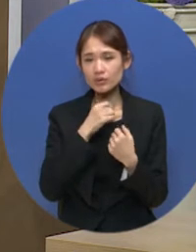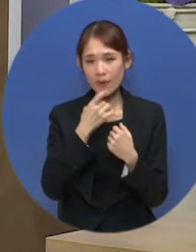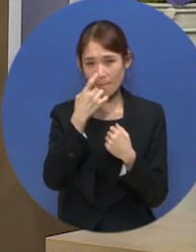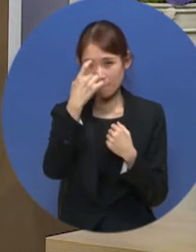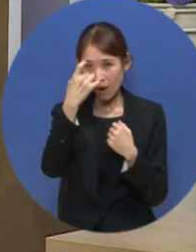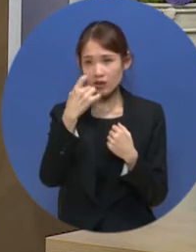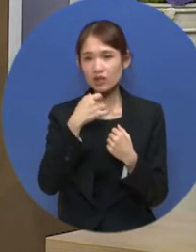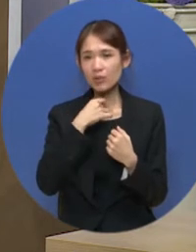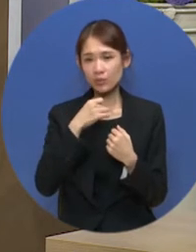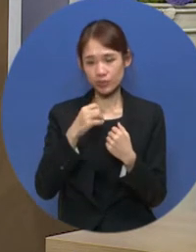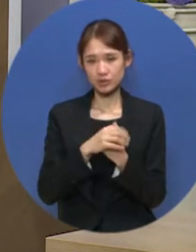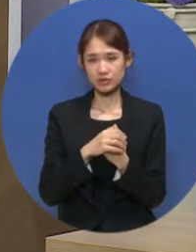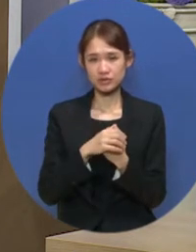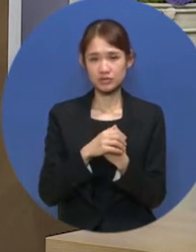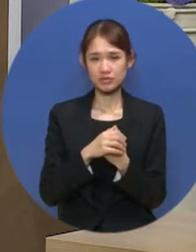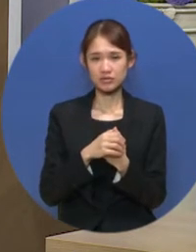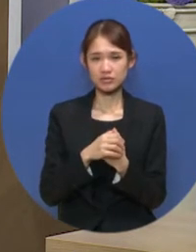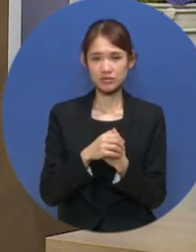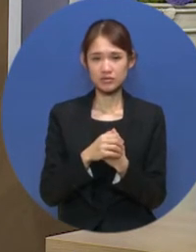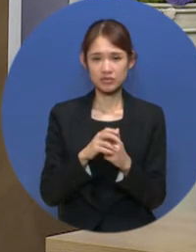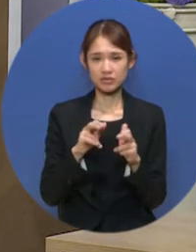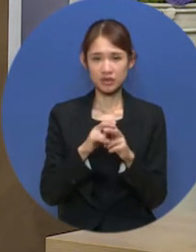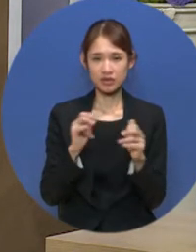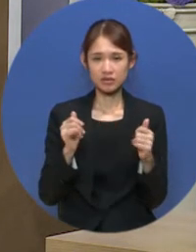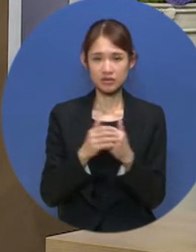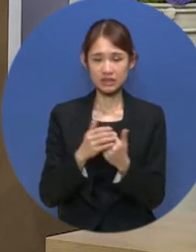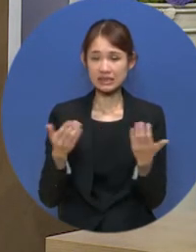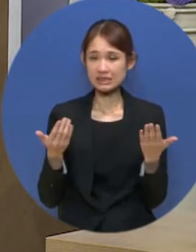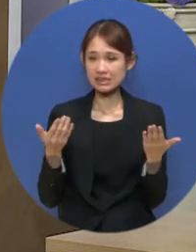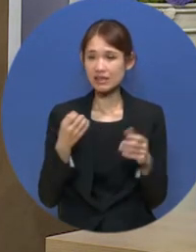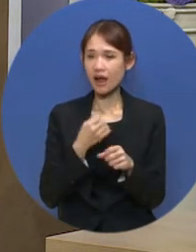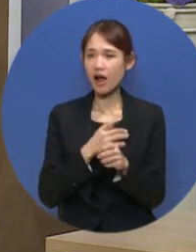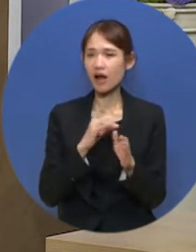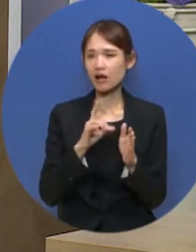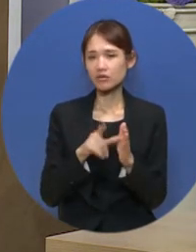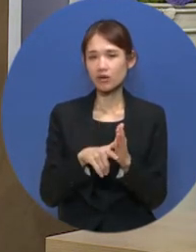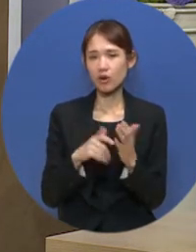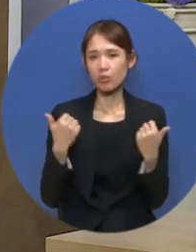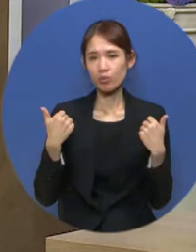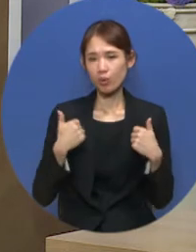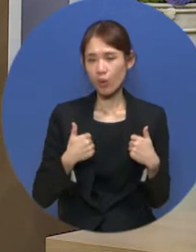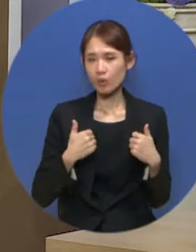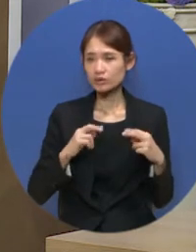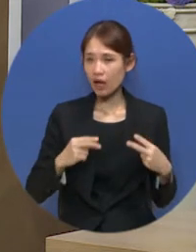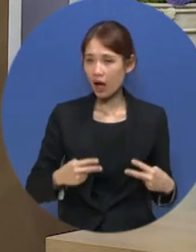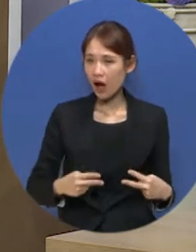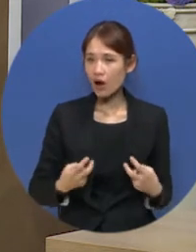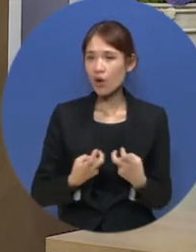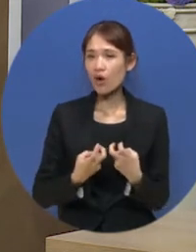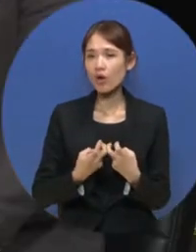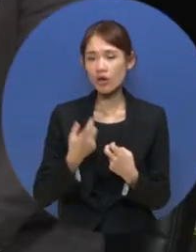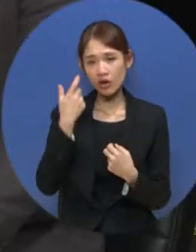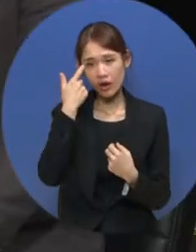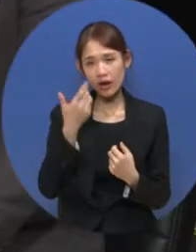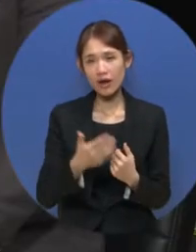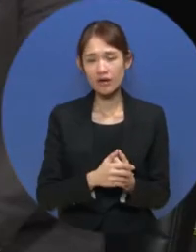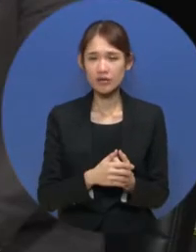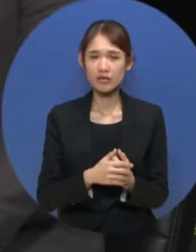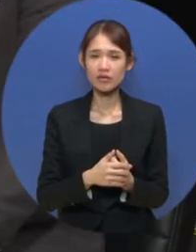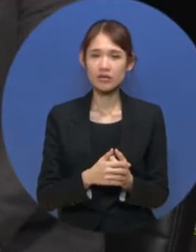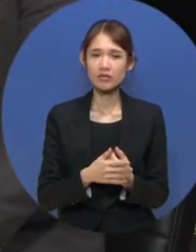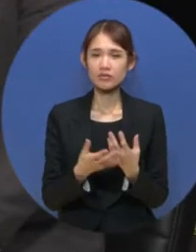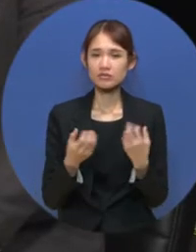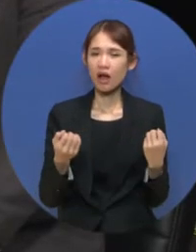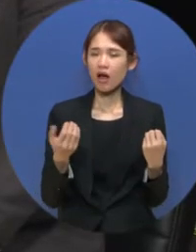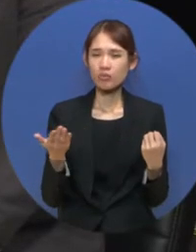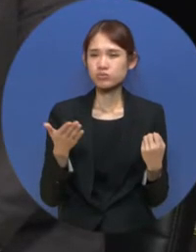있기 마련인데, 그렇다면 이제 장애인분들은 좀 일할 때 복장은 어떻게 하시나요? 뭐. 따로